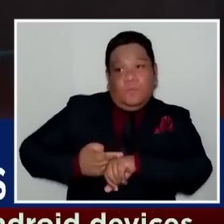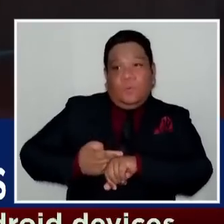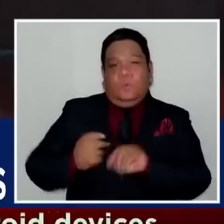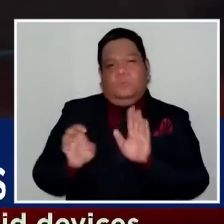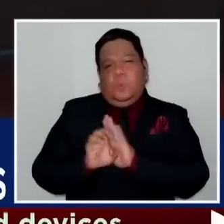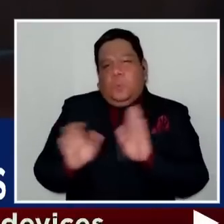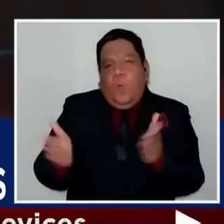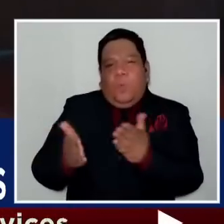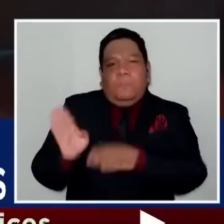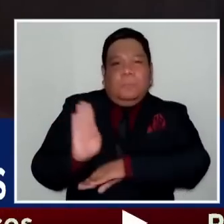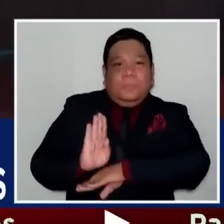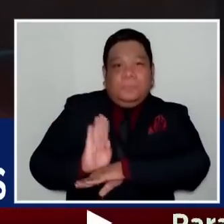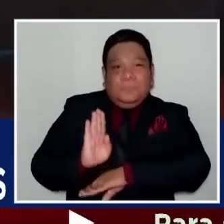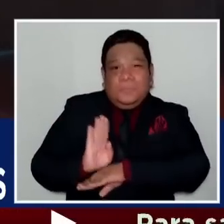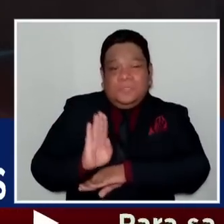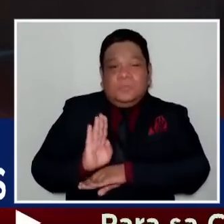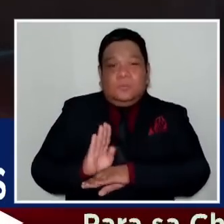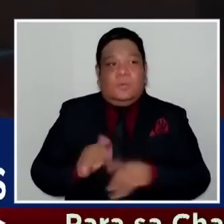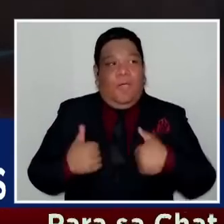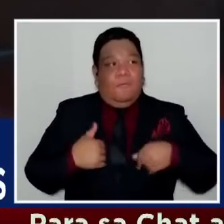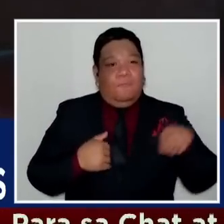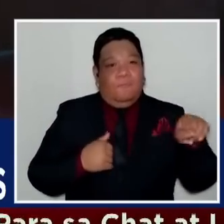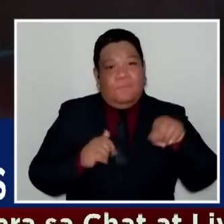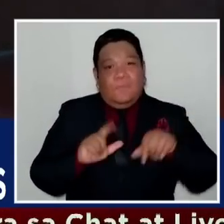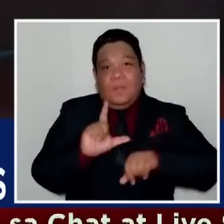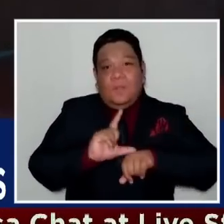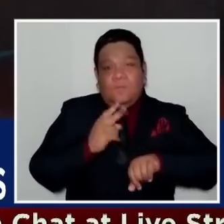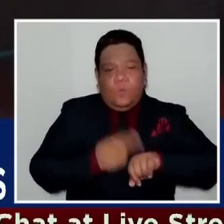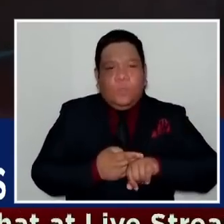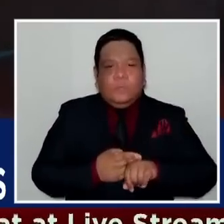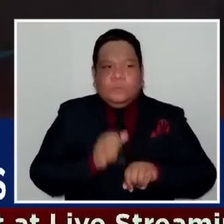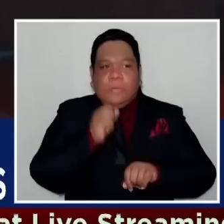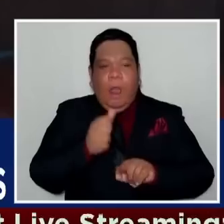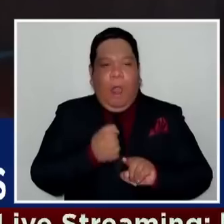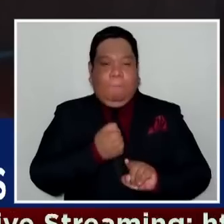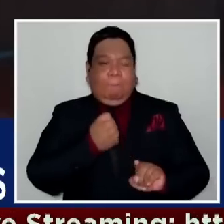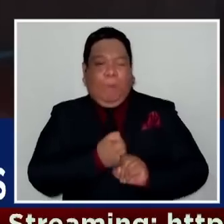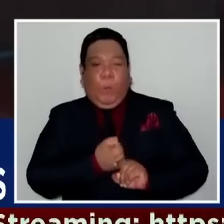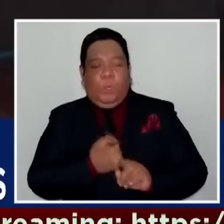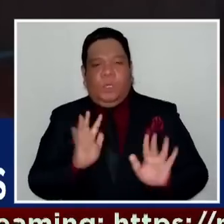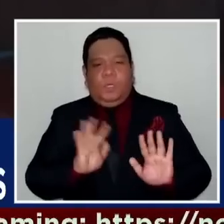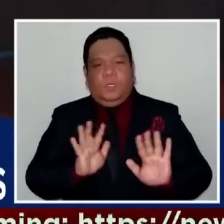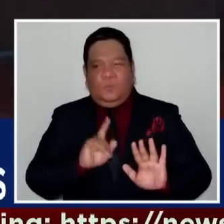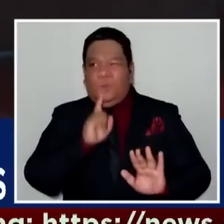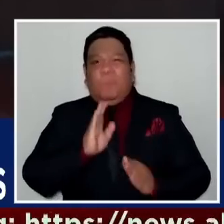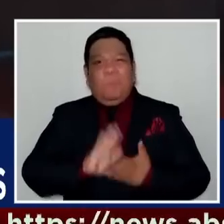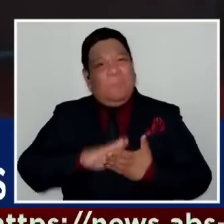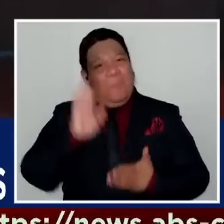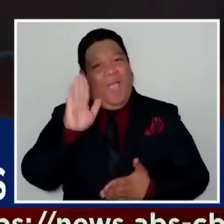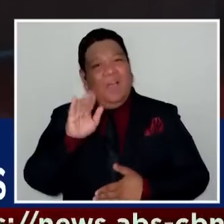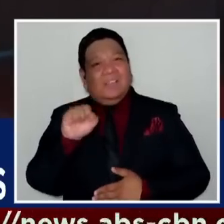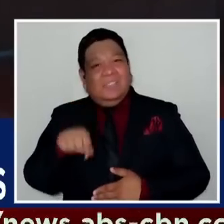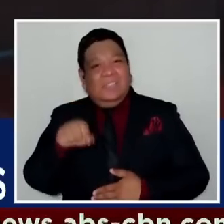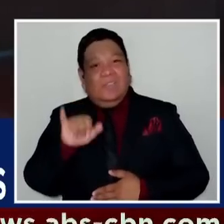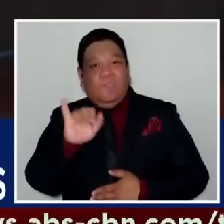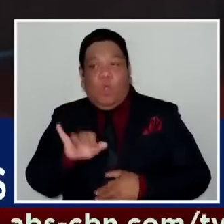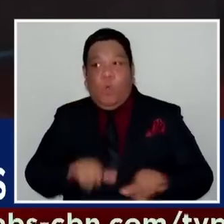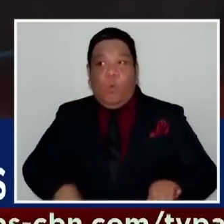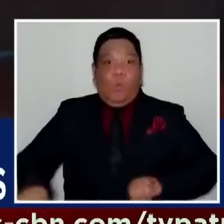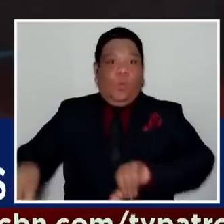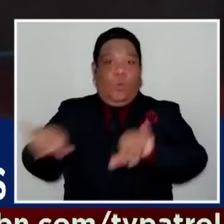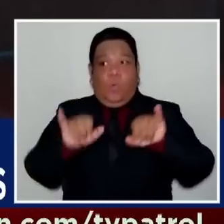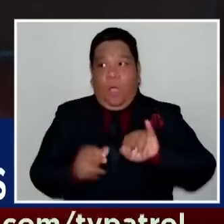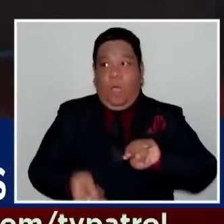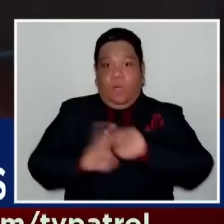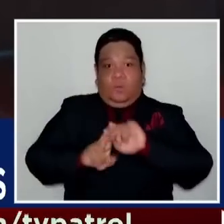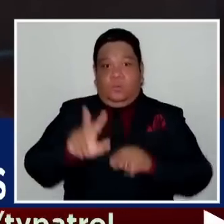negosyo at livelihood ng ating mga MSMEs ay hindi apektado. Dahil malaki naman talaga pag almost 3,000 a month dagdag sa sweldo ng